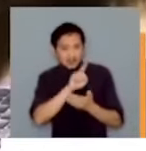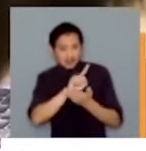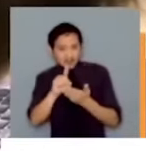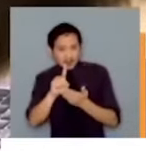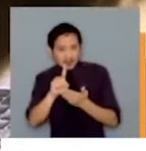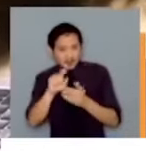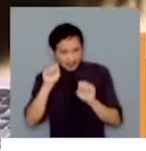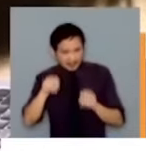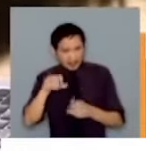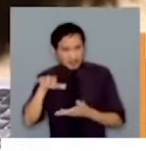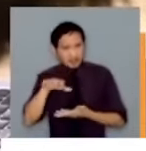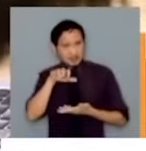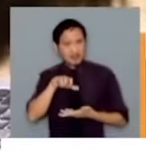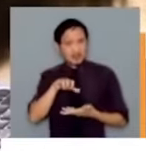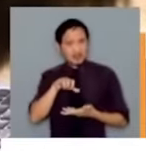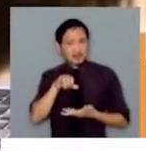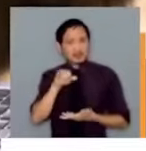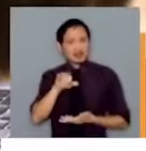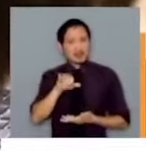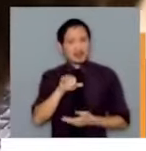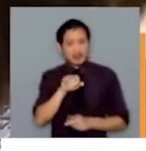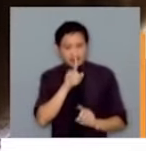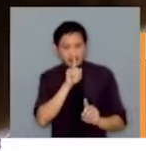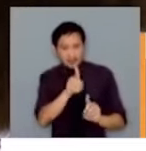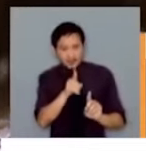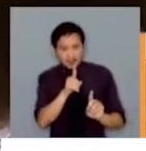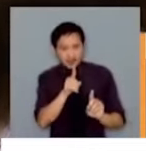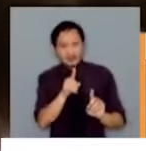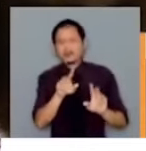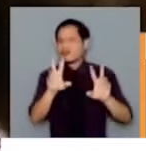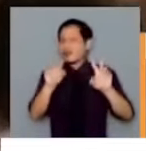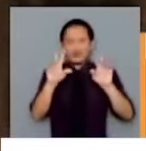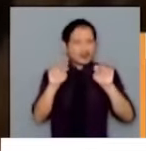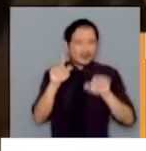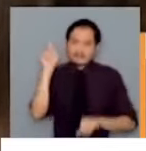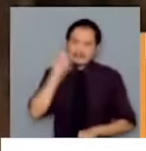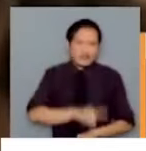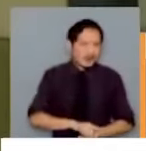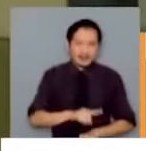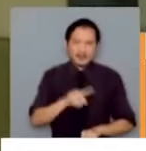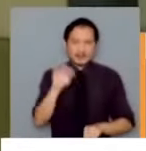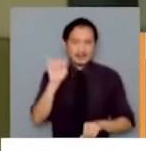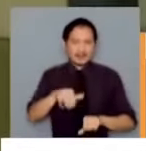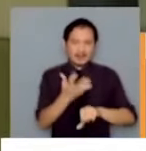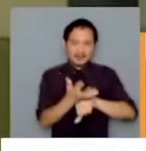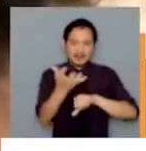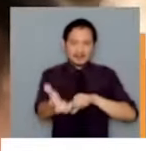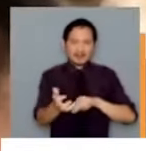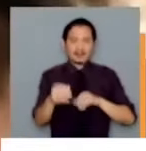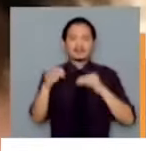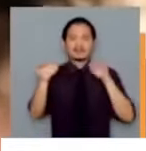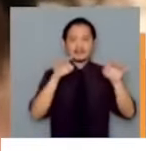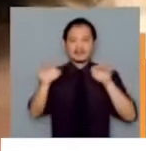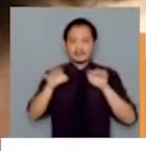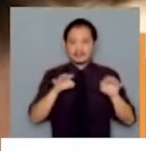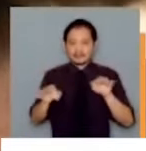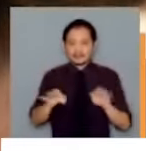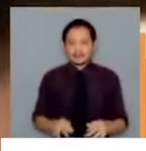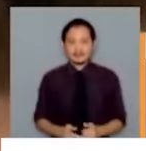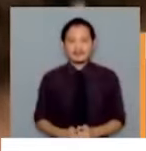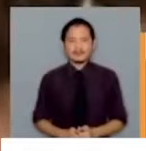1 week lang to triple yung kita ko. Oo, Jessica. Totoong totoo. Ito nga, tignan mo. Maraming nag-invest sa amin. Hindi ba yan, scam? Siyempre